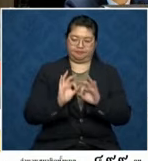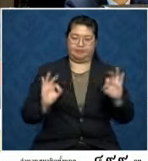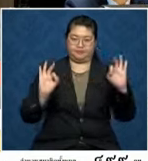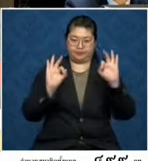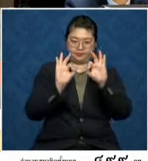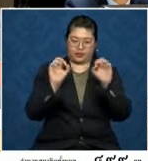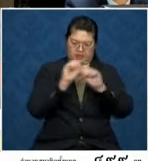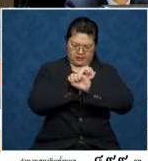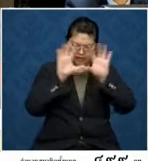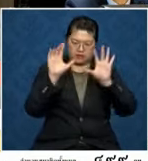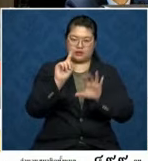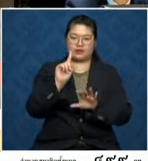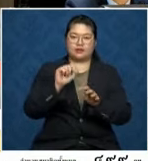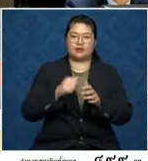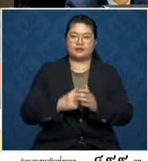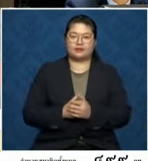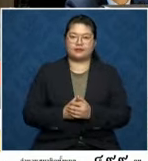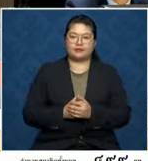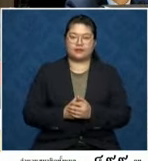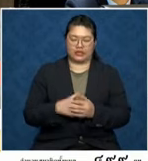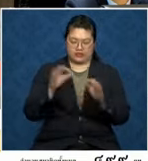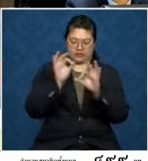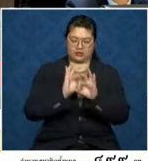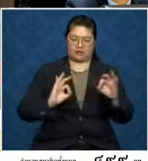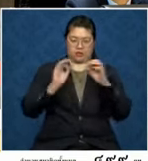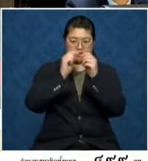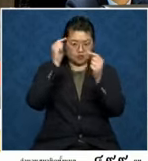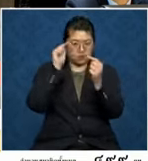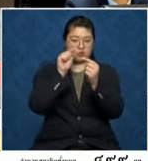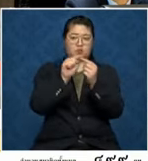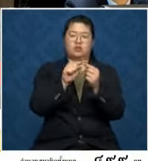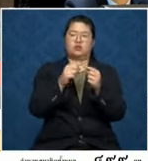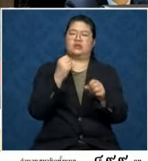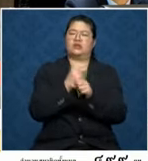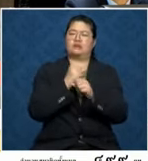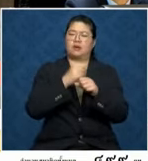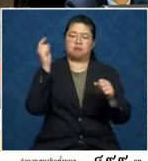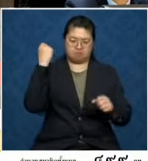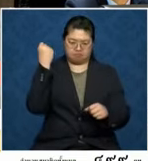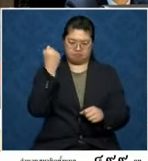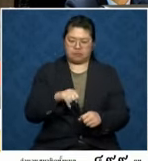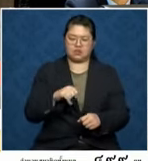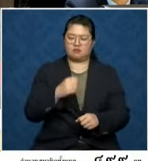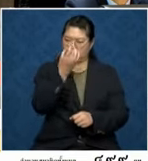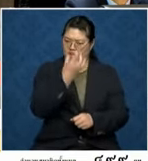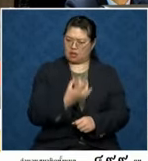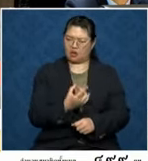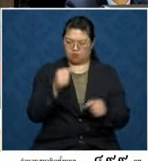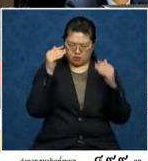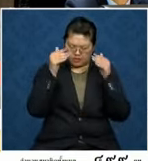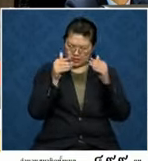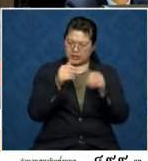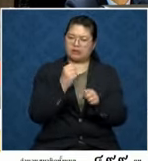ำกับชัดเจนก็คือเรื่องของเจตนาในการกระทำความผิดครับท่านประธานครับหลายครั้งครับ